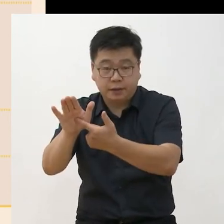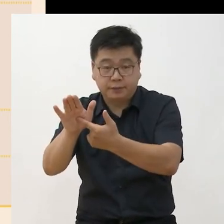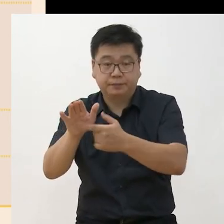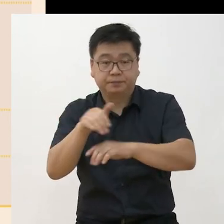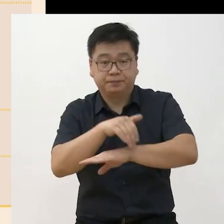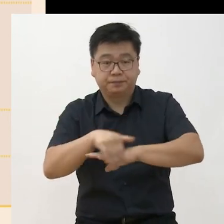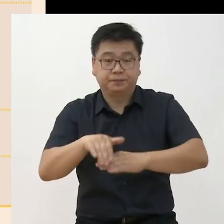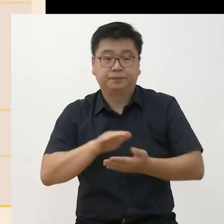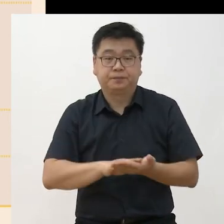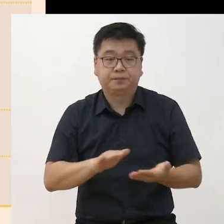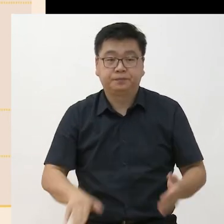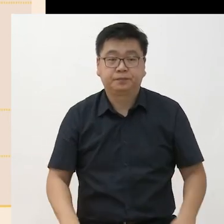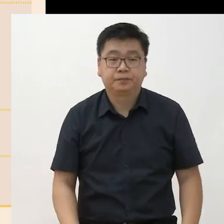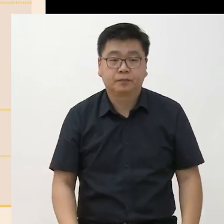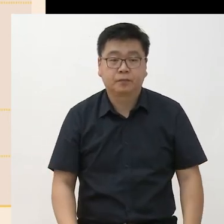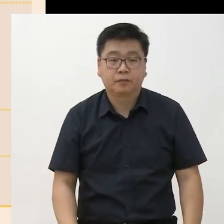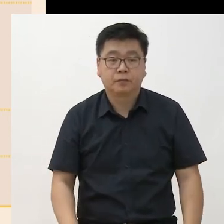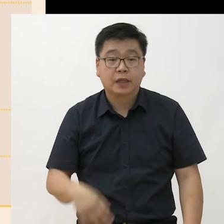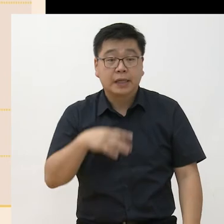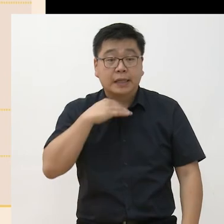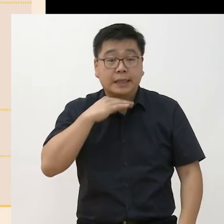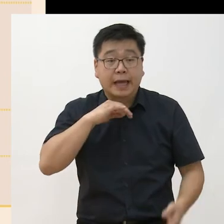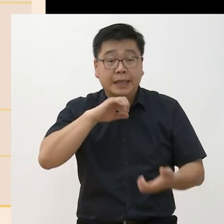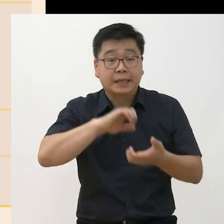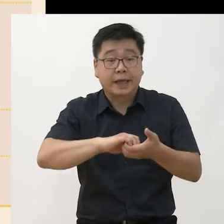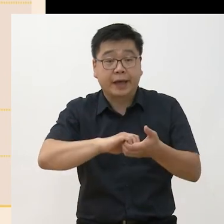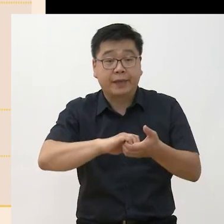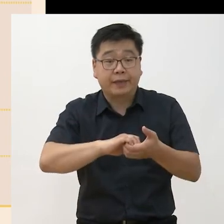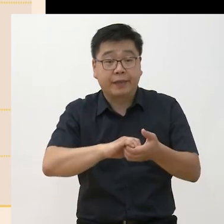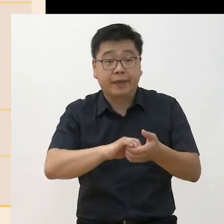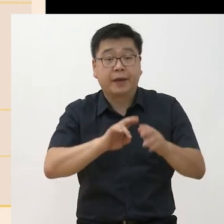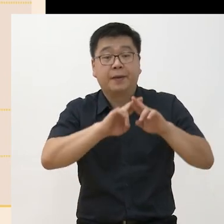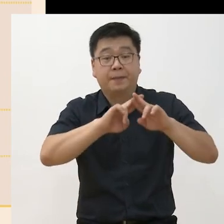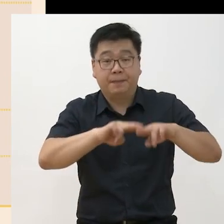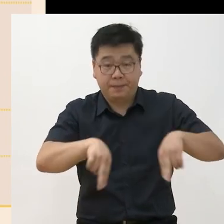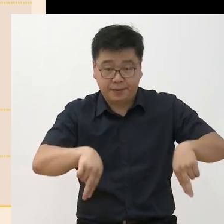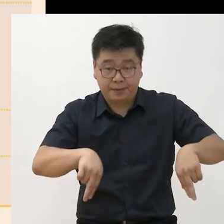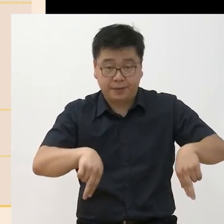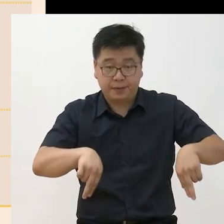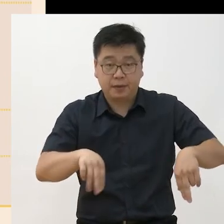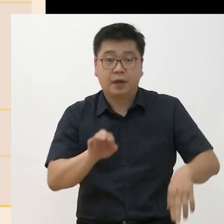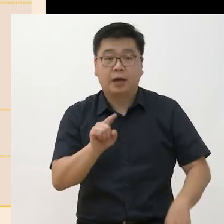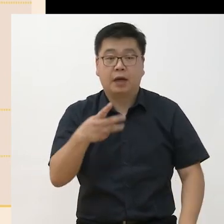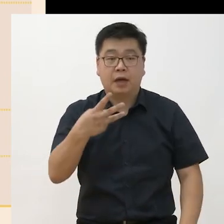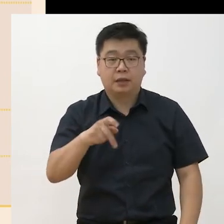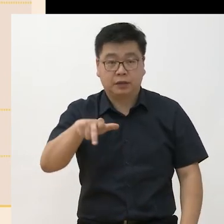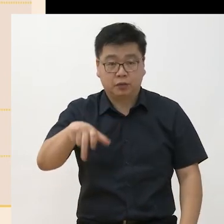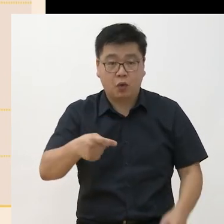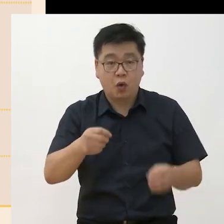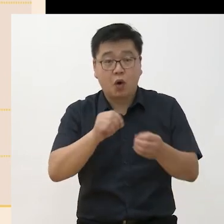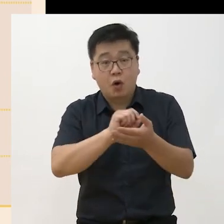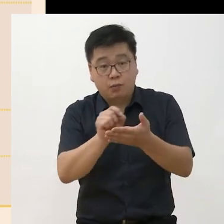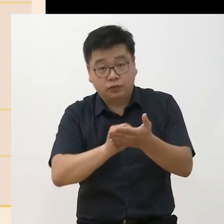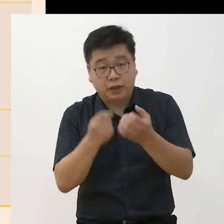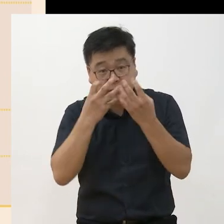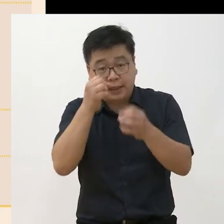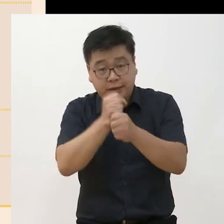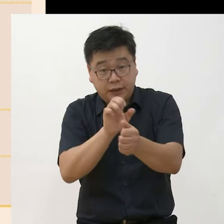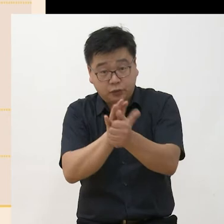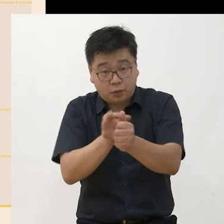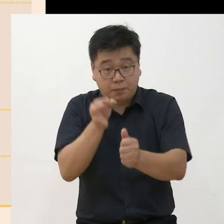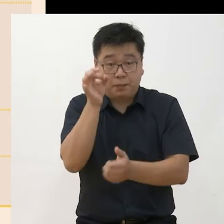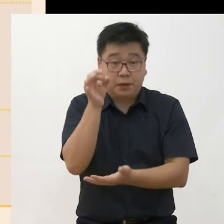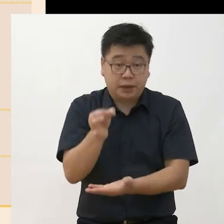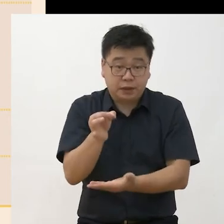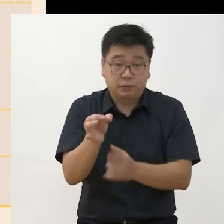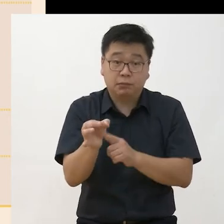할 예정입니다. 연령 제한 폐지가 있습니다. 아르코 문학 창작 기금은 전통적으로 이제 등단